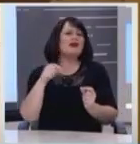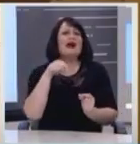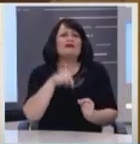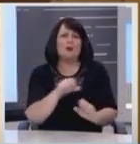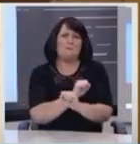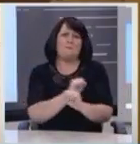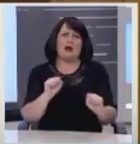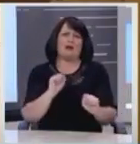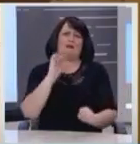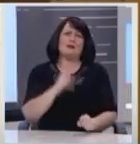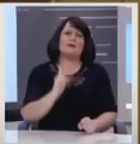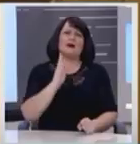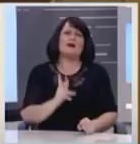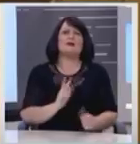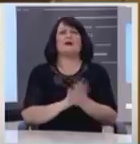υπονόμευαν καθημερινά